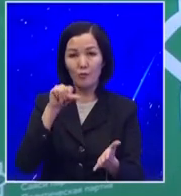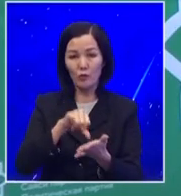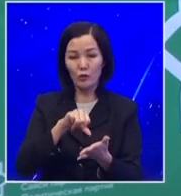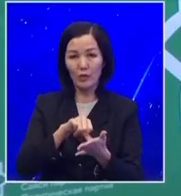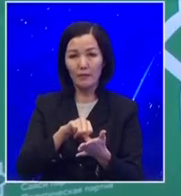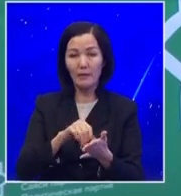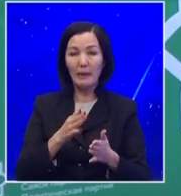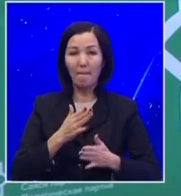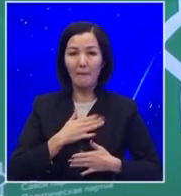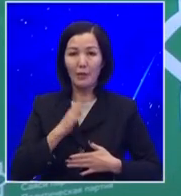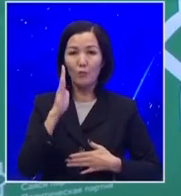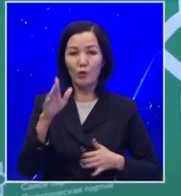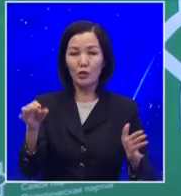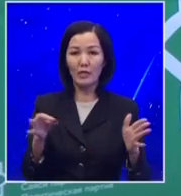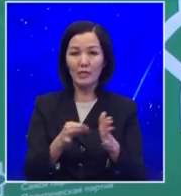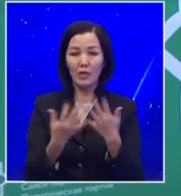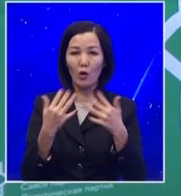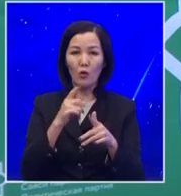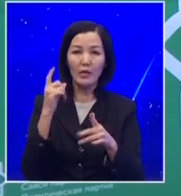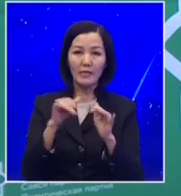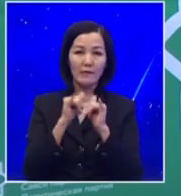ол ауыл шаруашылығын дамыту.